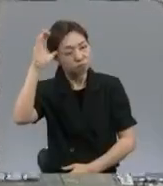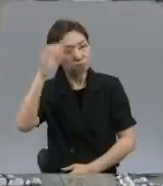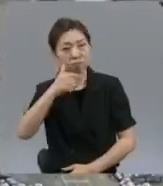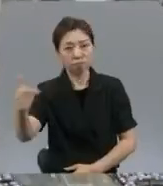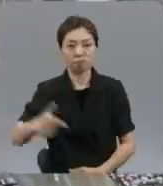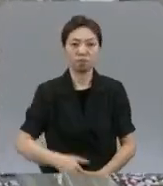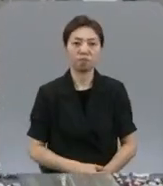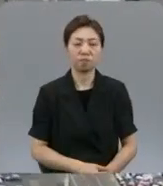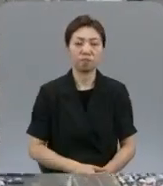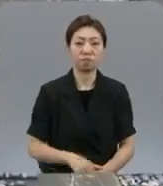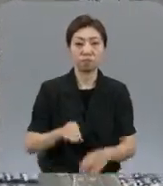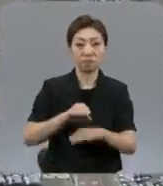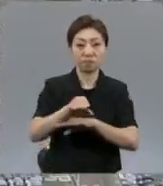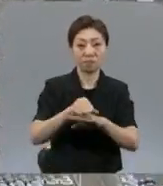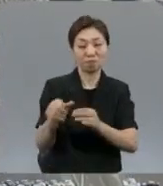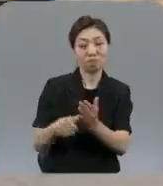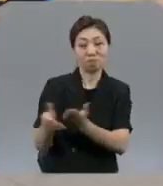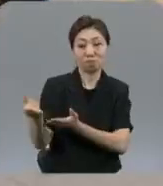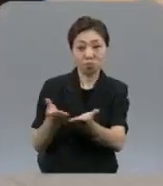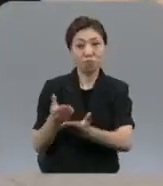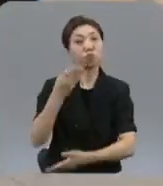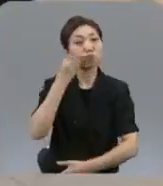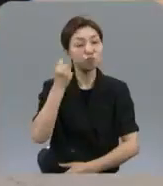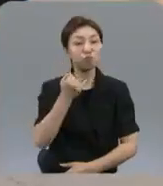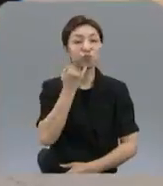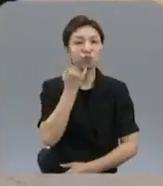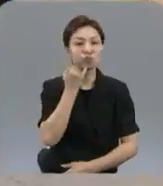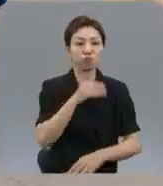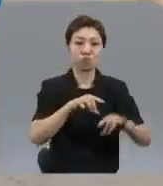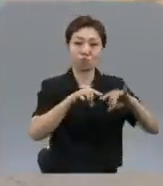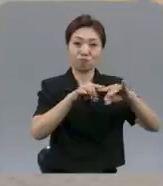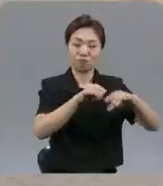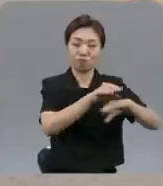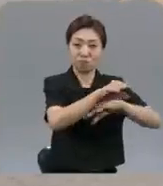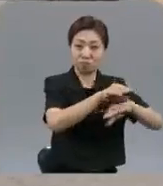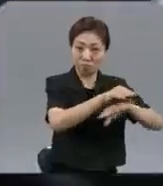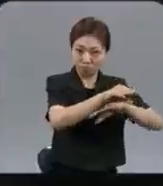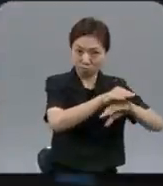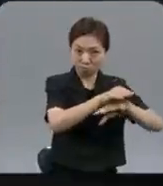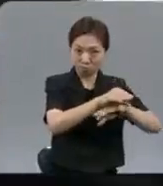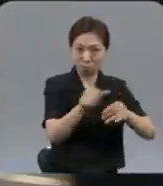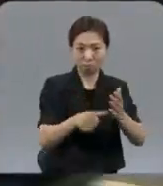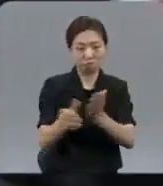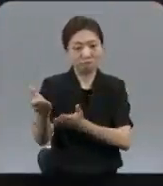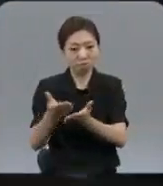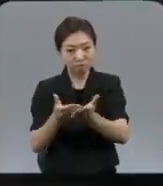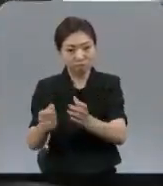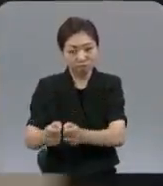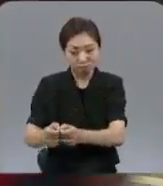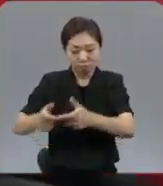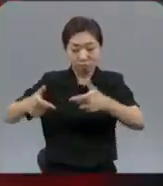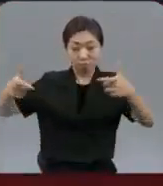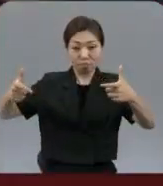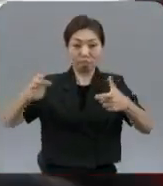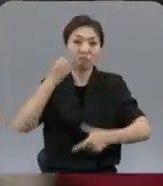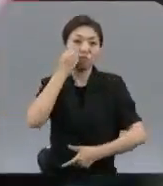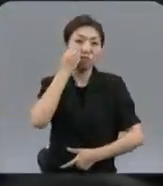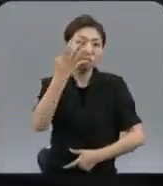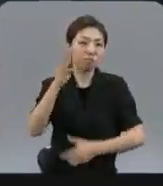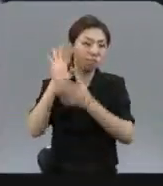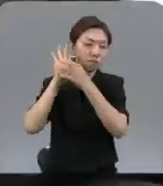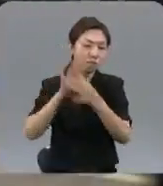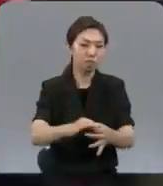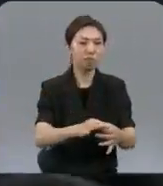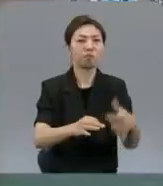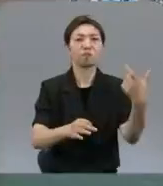bộ công nghiệp thương mại và tài nguyên Hàn Quốc ngày 2 tháng 7 đã công bố xu hướng xuất nhập khẩu tháng 6 cho thấy cán cân thương mại trong tháng này đã